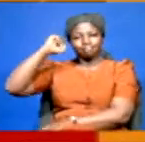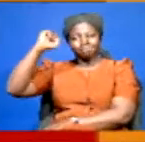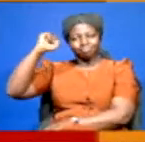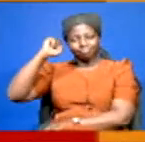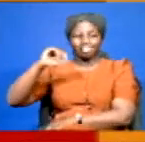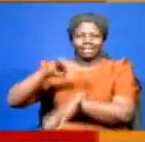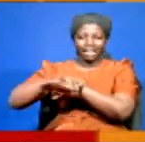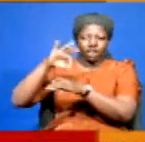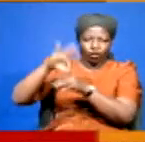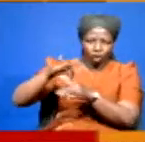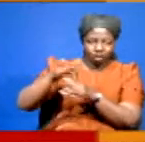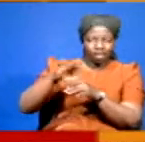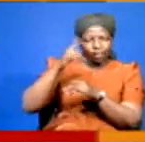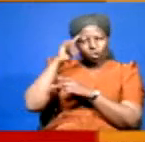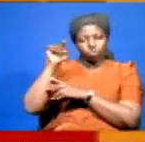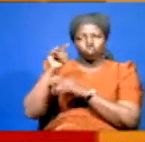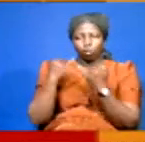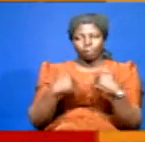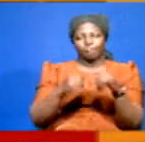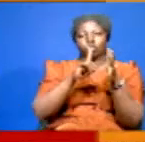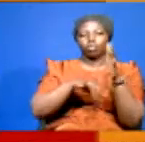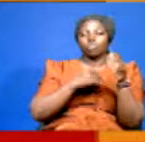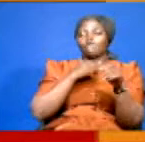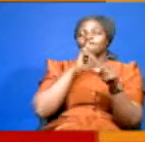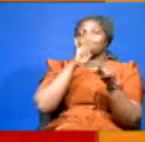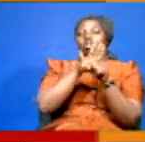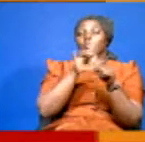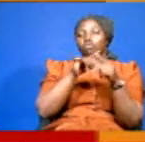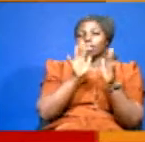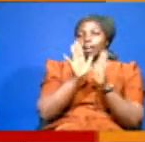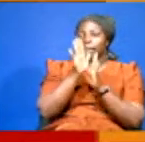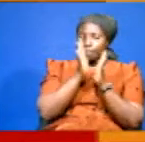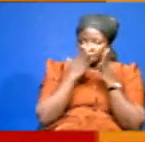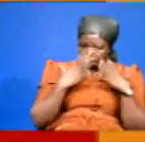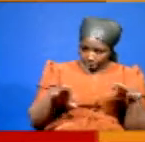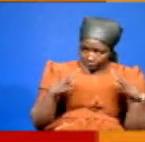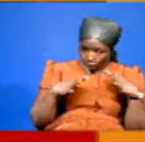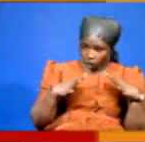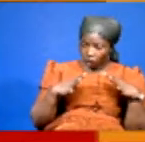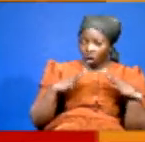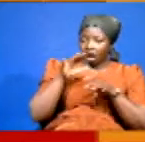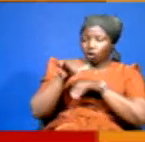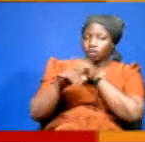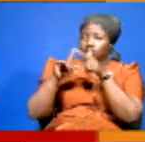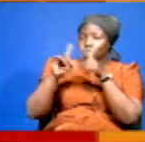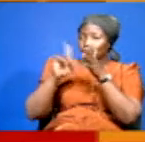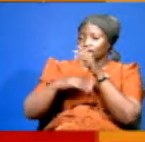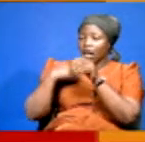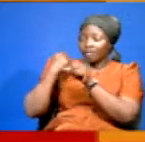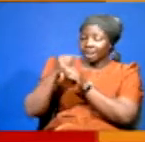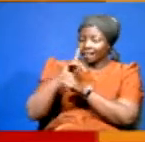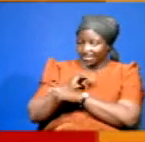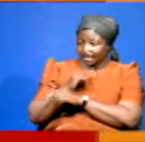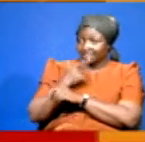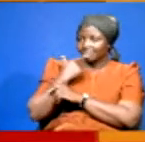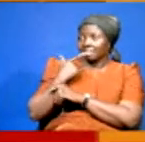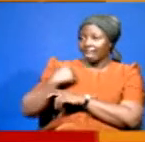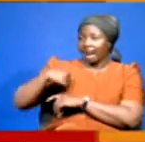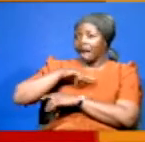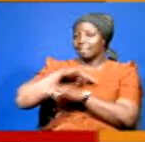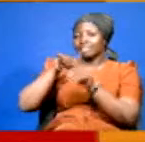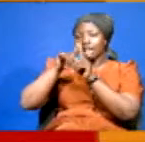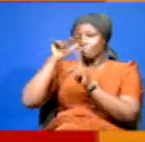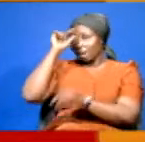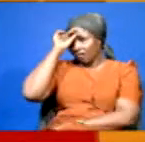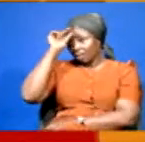wananchi. Na kuangalia vile tumeenda, na tumesema kwamba sisi kama serikali